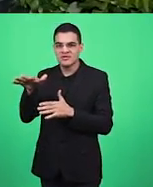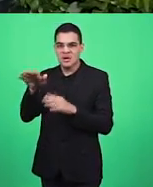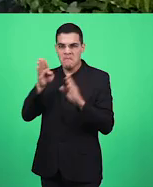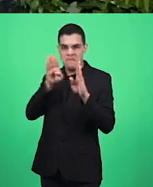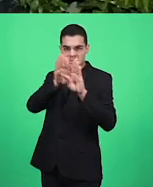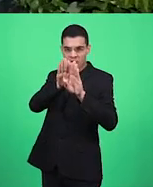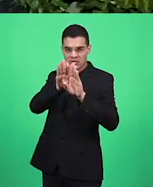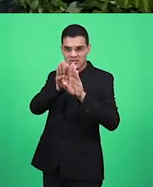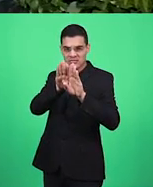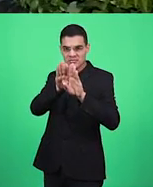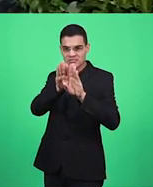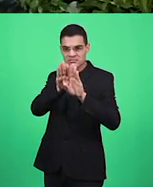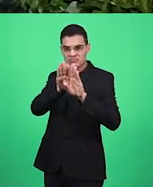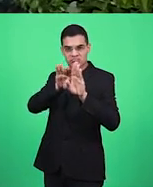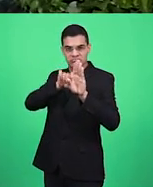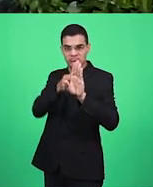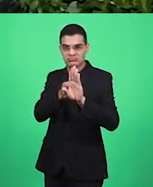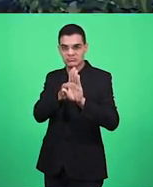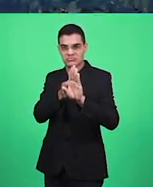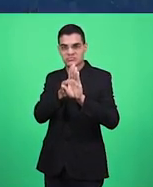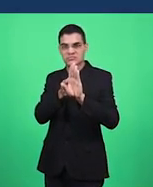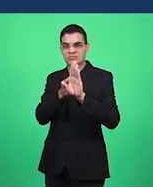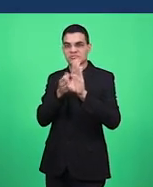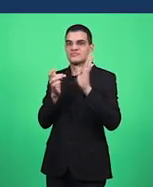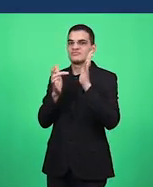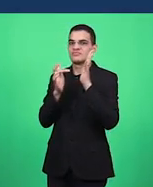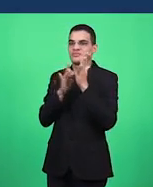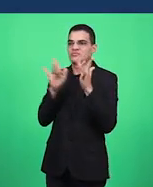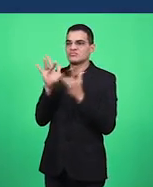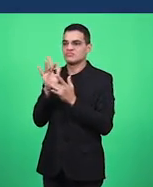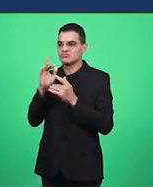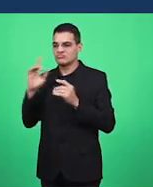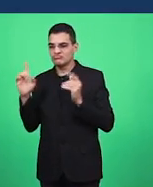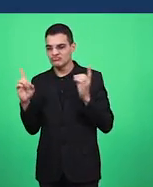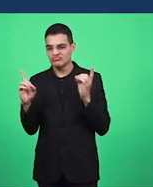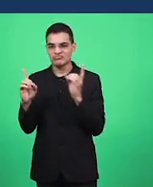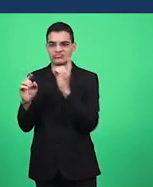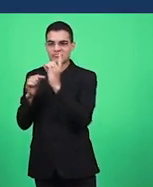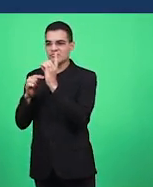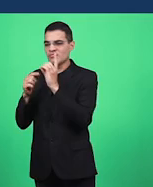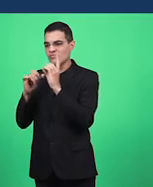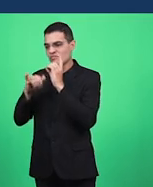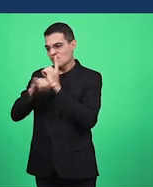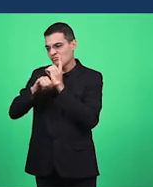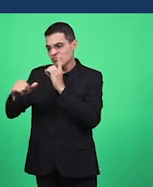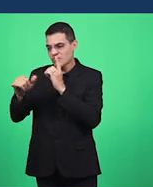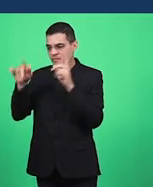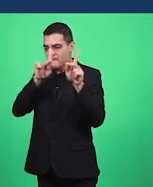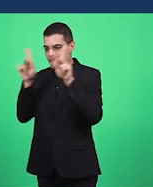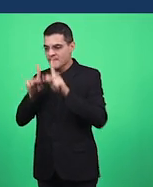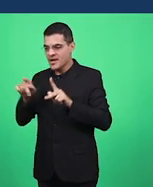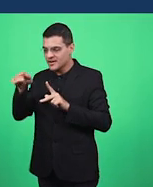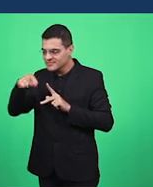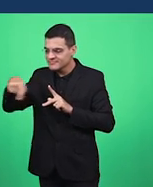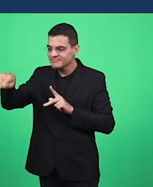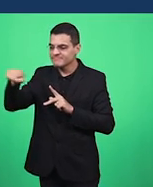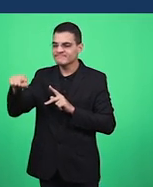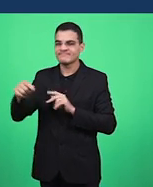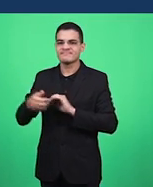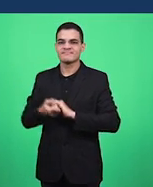стал среди них, когда двери были закрыты, и слово его было: «Мир вам! Мир